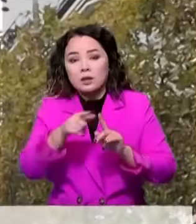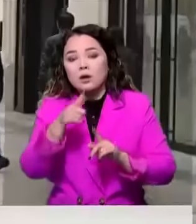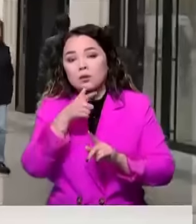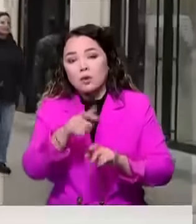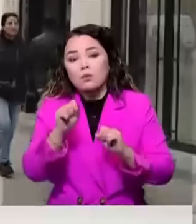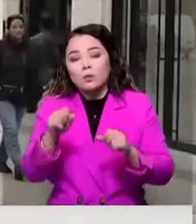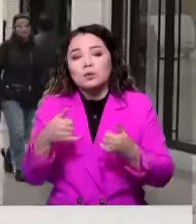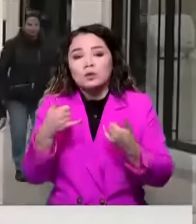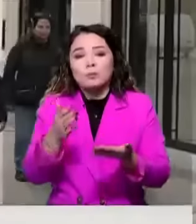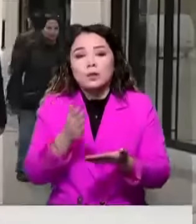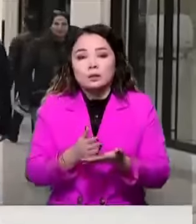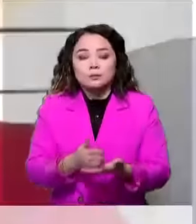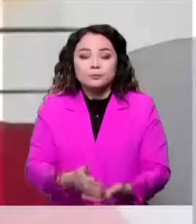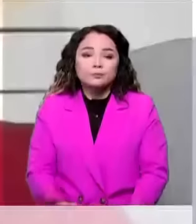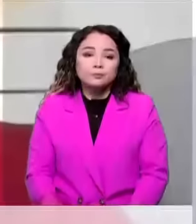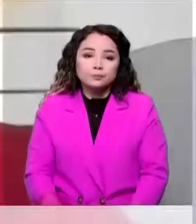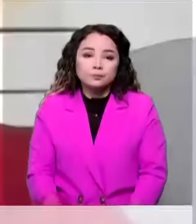тамашылауға мүмкіндік бар.